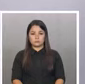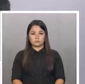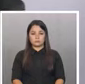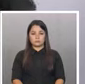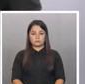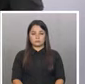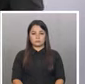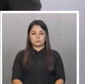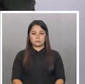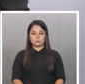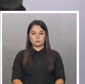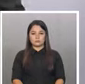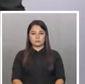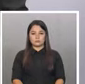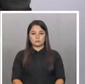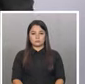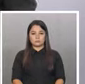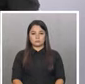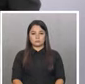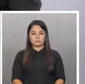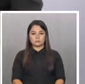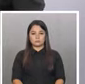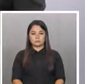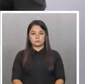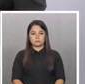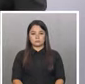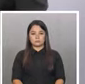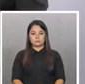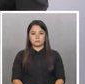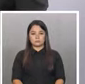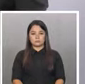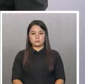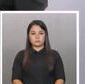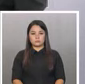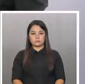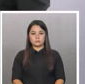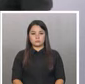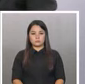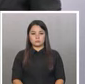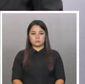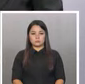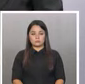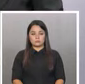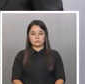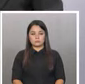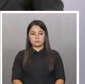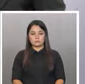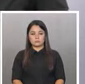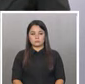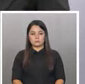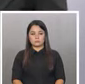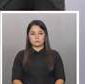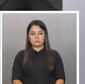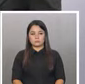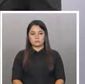шығарып, тағы да көбейтіп жазамыз. Онда x қосылған 3 көбейтілген x қосылған 1 түріне келді. Ал